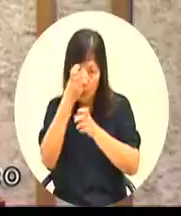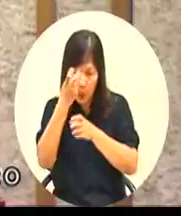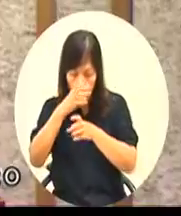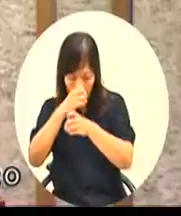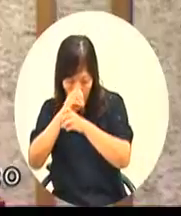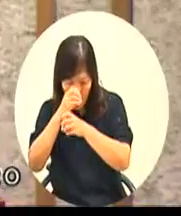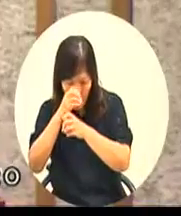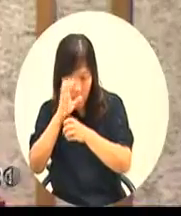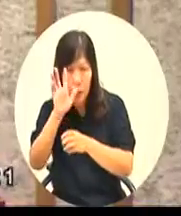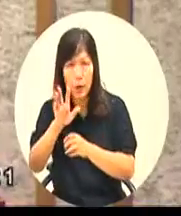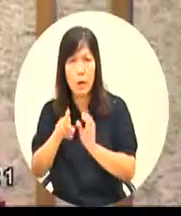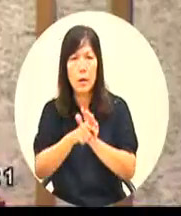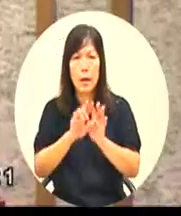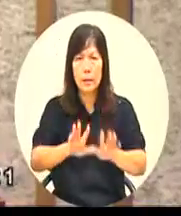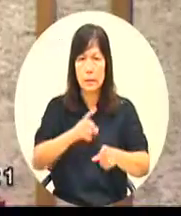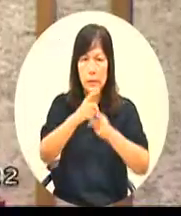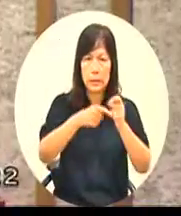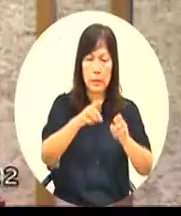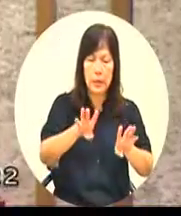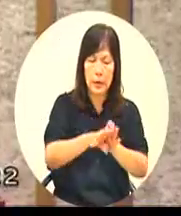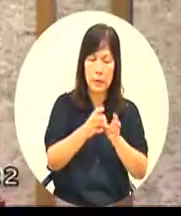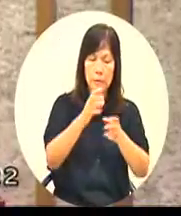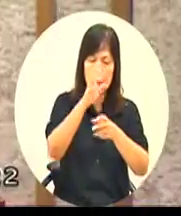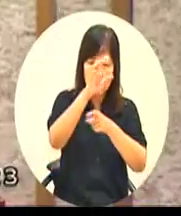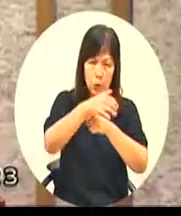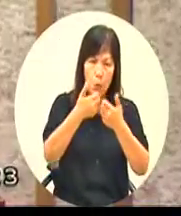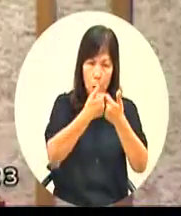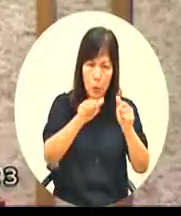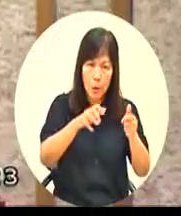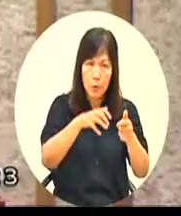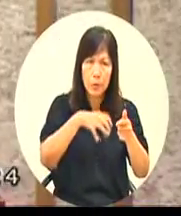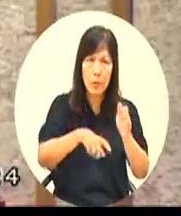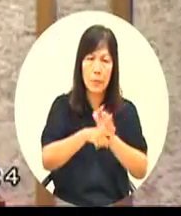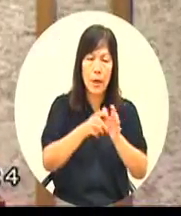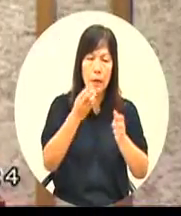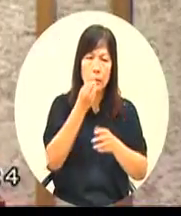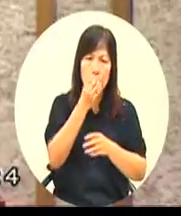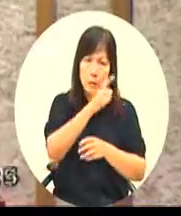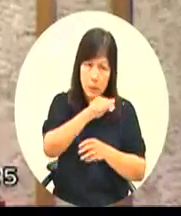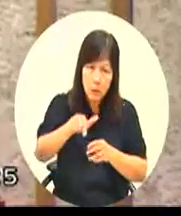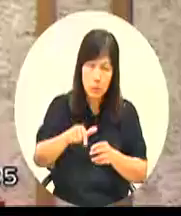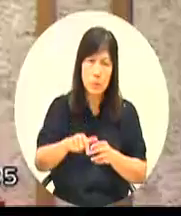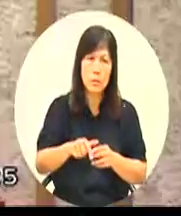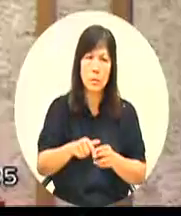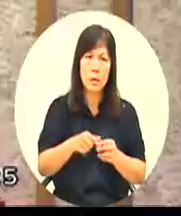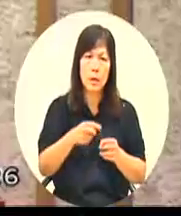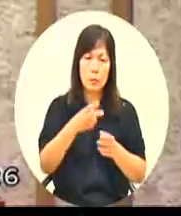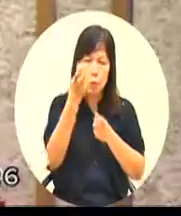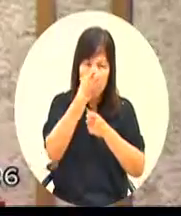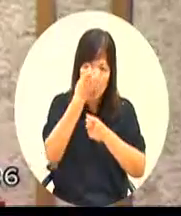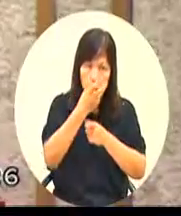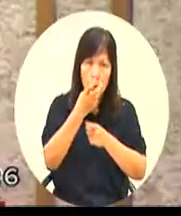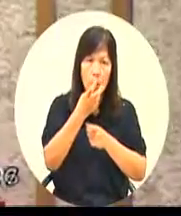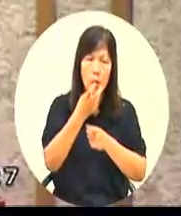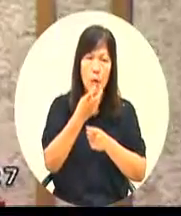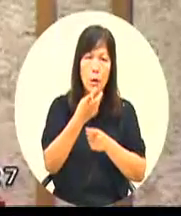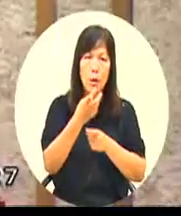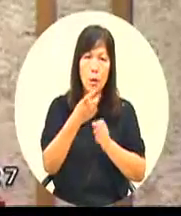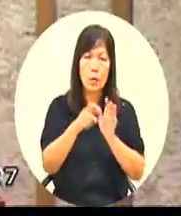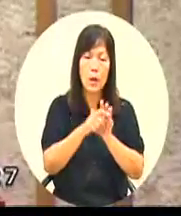是从今年农委会那把这个食品的整个检验就说